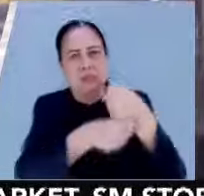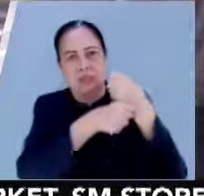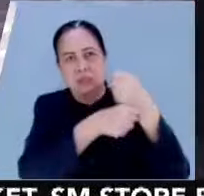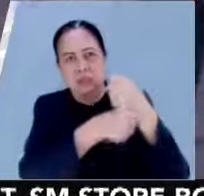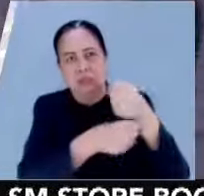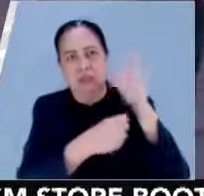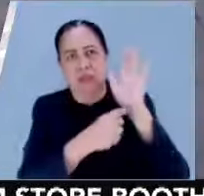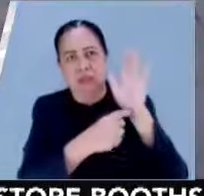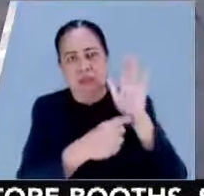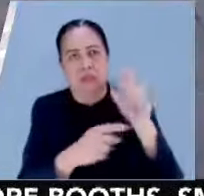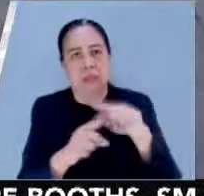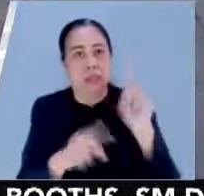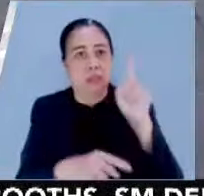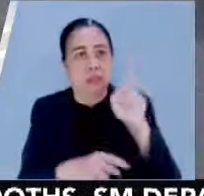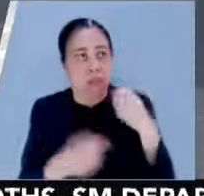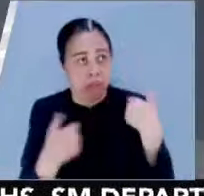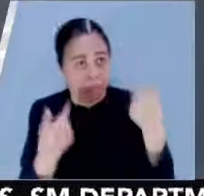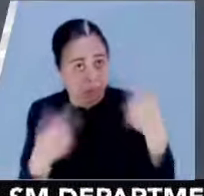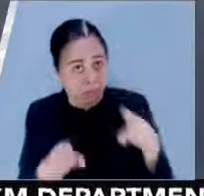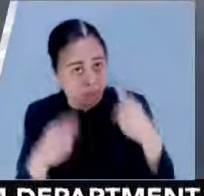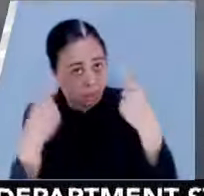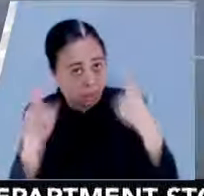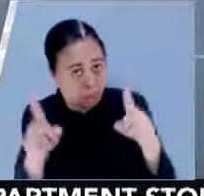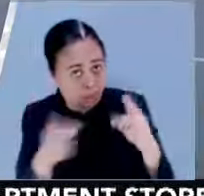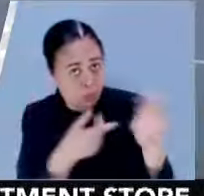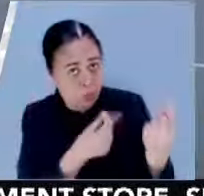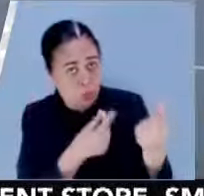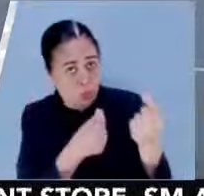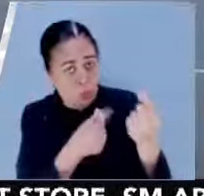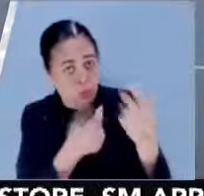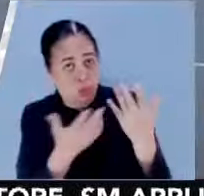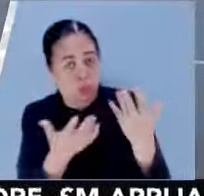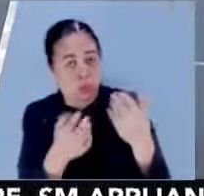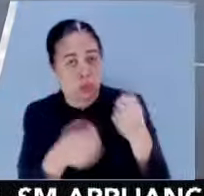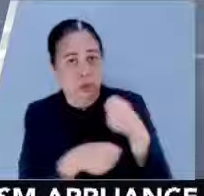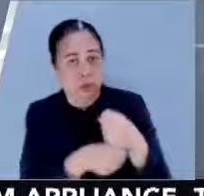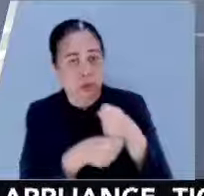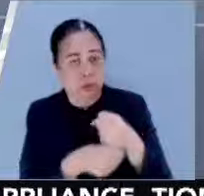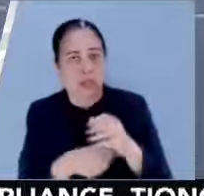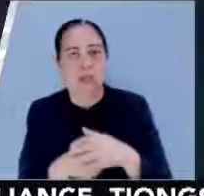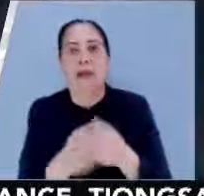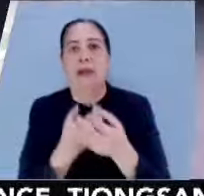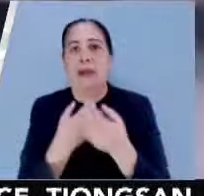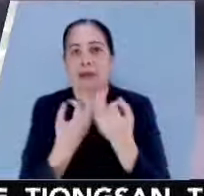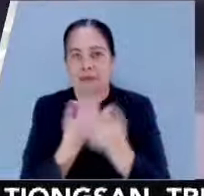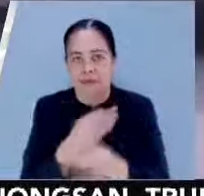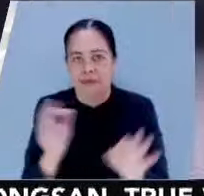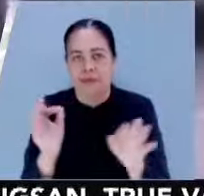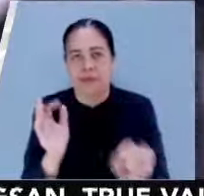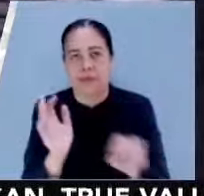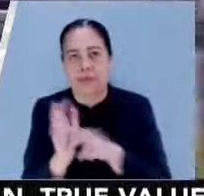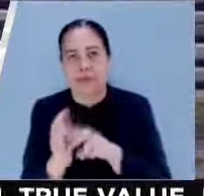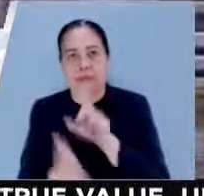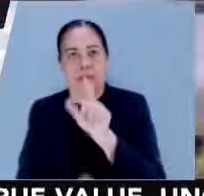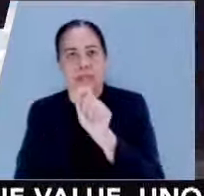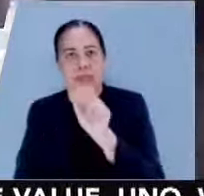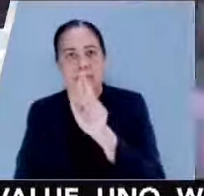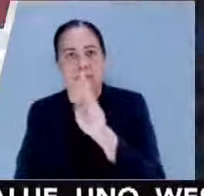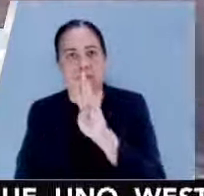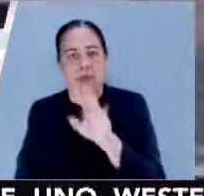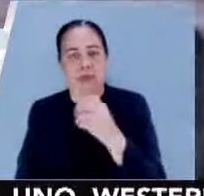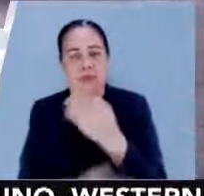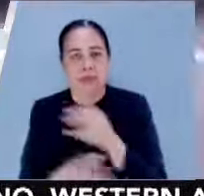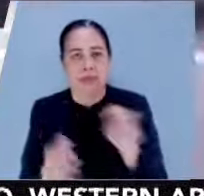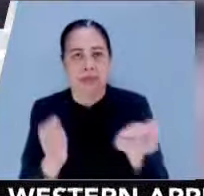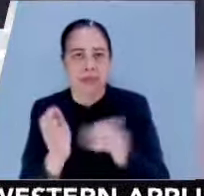ang tanong, may nangyayari po ba sa ginagawa nila strike? May libreng sakayang LTFRB para sa mga stranded na commuter. This